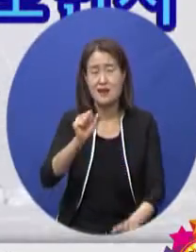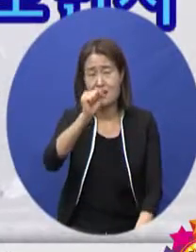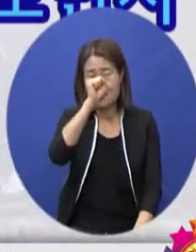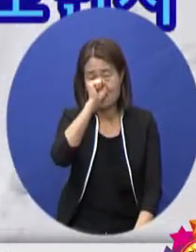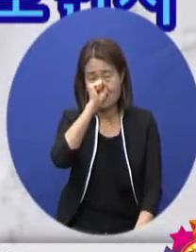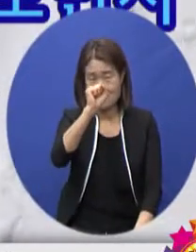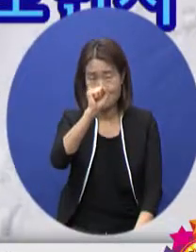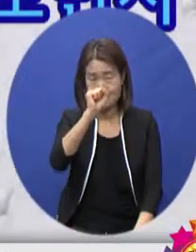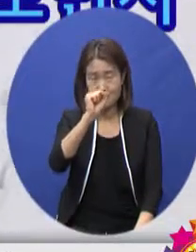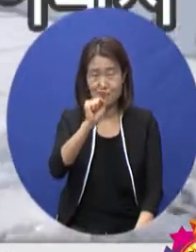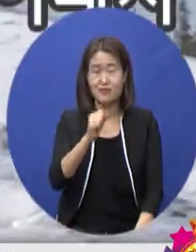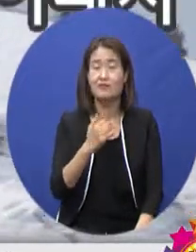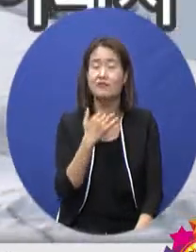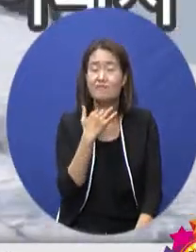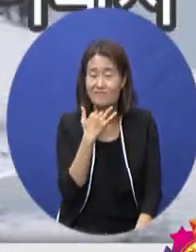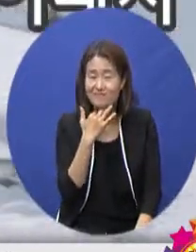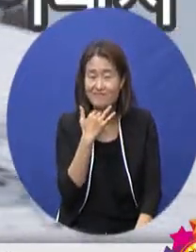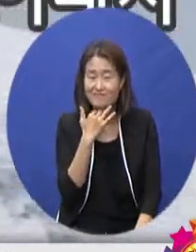좋은 나이인데.